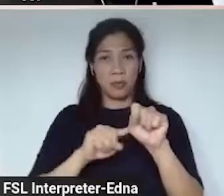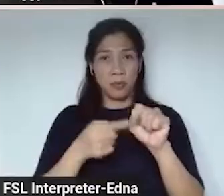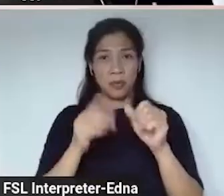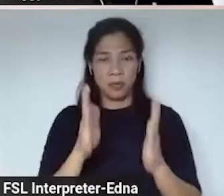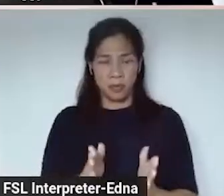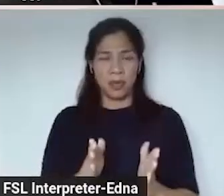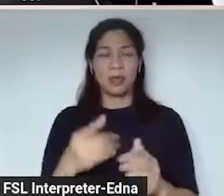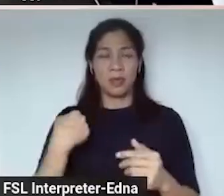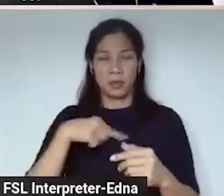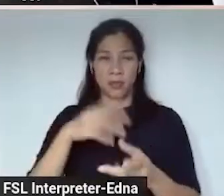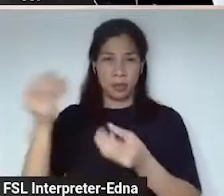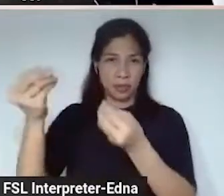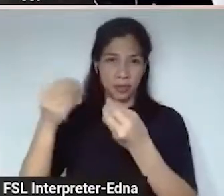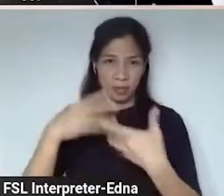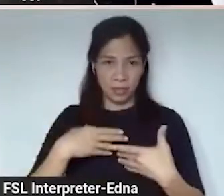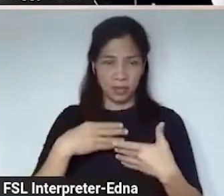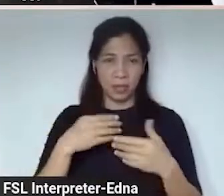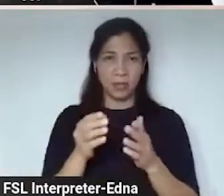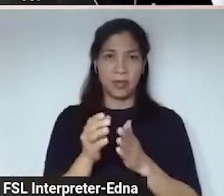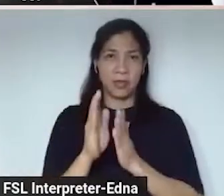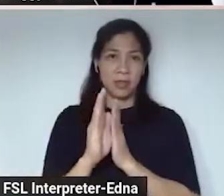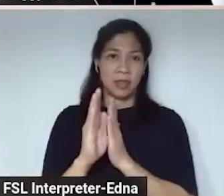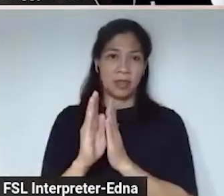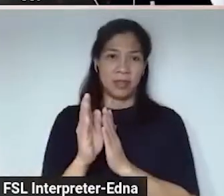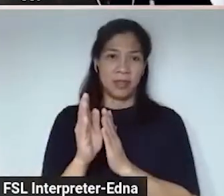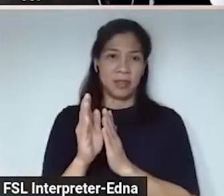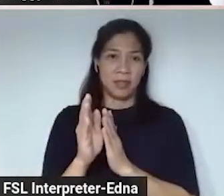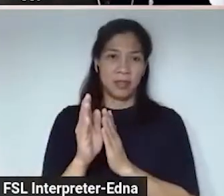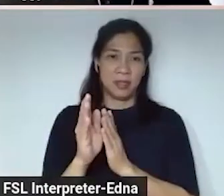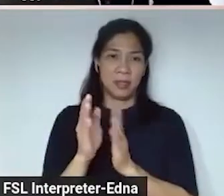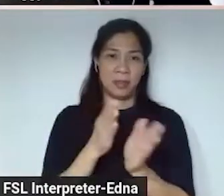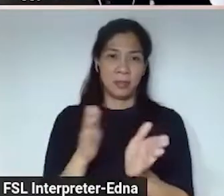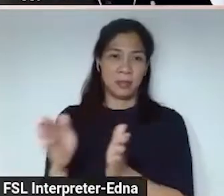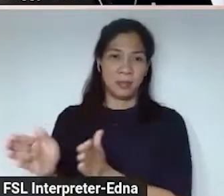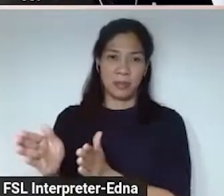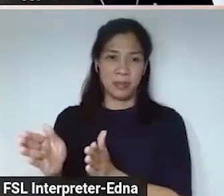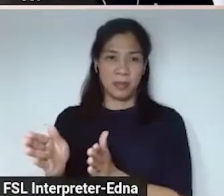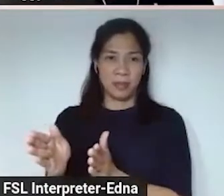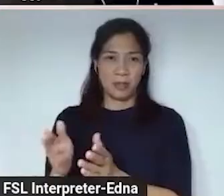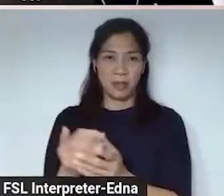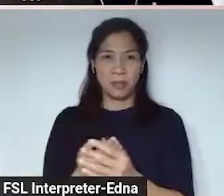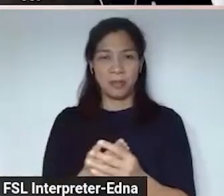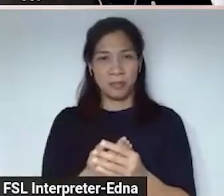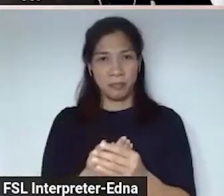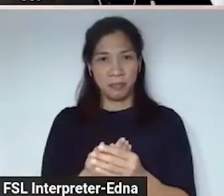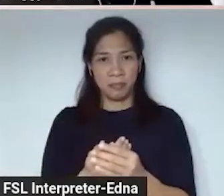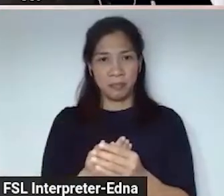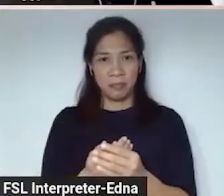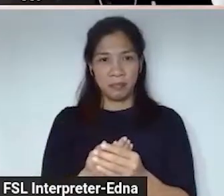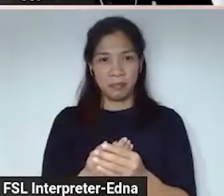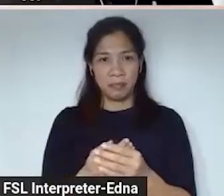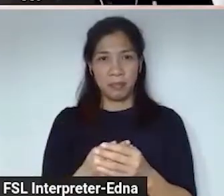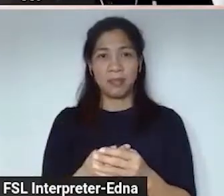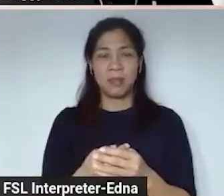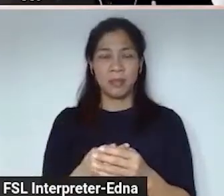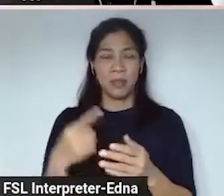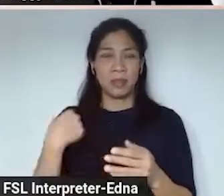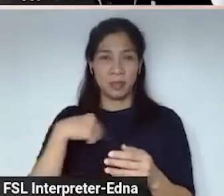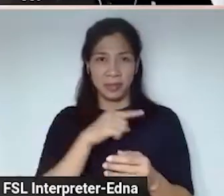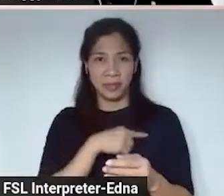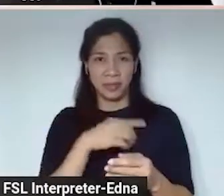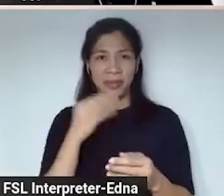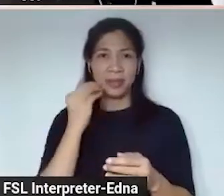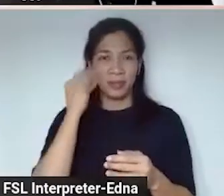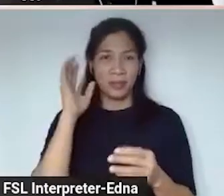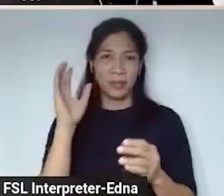na siya, she passed away in 2017. We are her legacy. Tahanang walang hanggan ang Sister